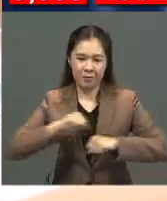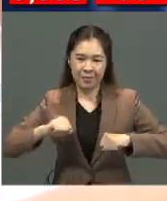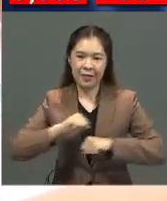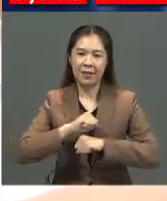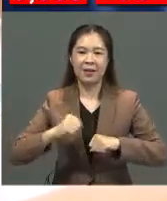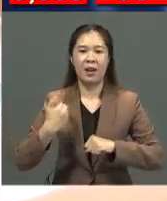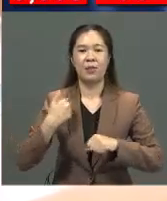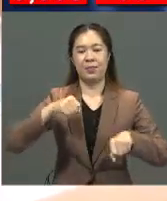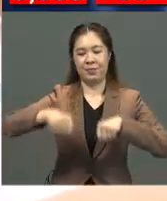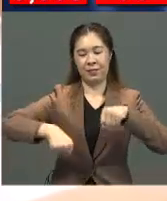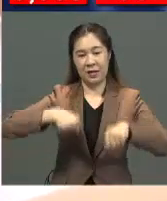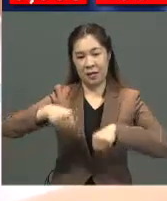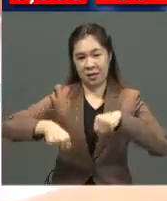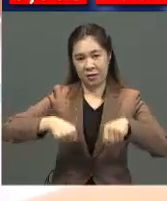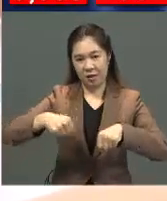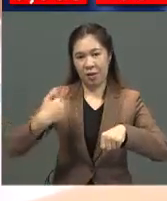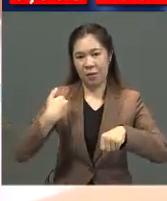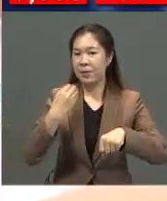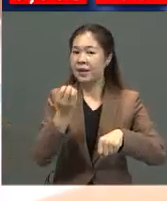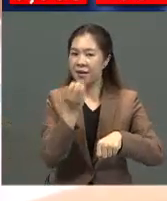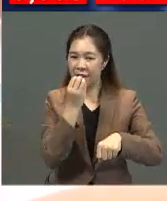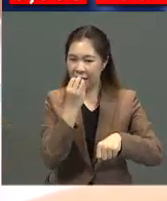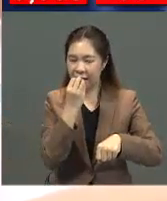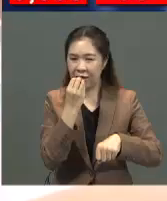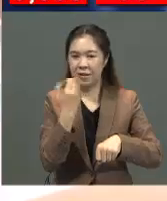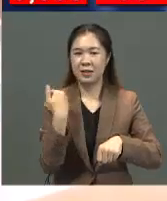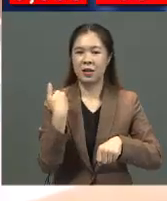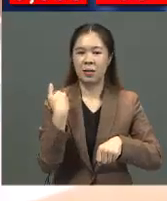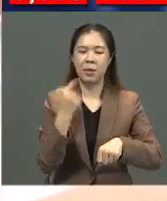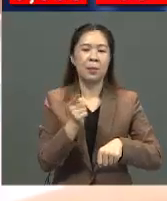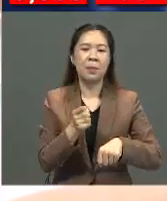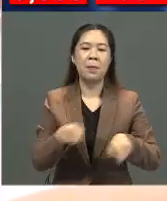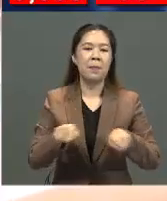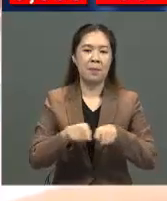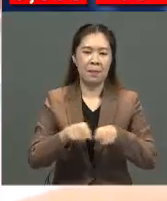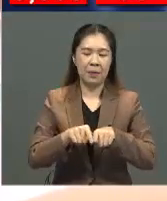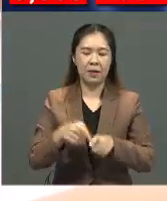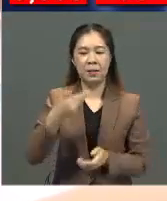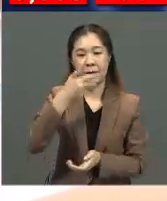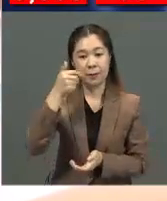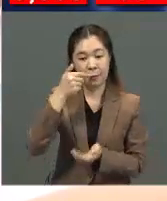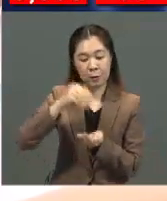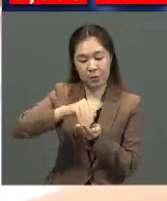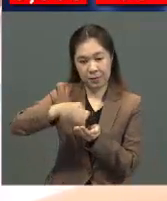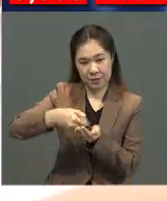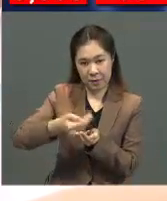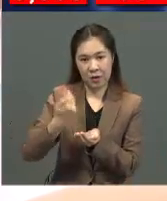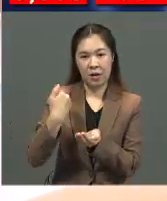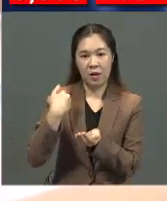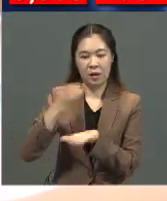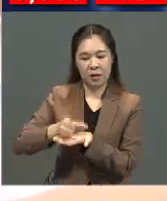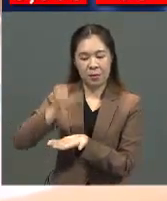คือขี่จักรยานไปแล้วก็ยังมีอาหารต่างๆก็ยังคงสภาพเดิมเพราะจะเป็นขนมถ้วยนะครับเป็นน้ำอั